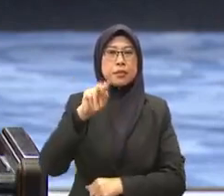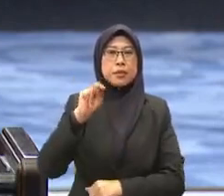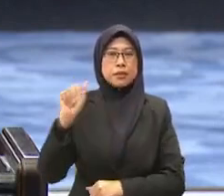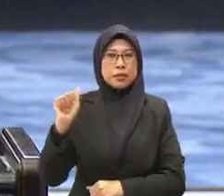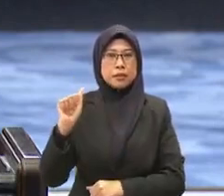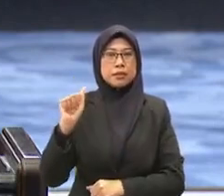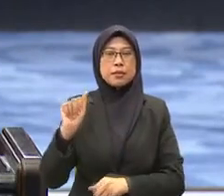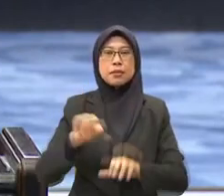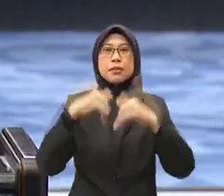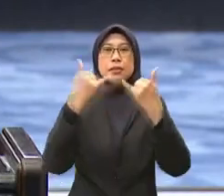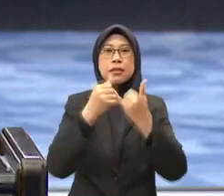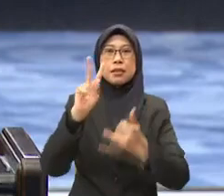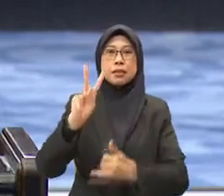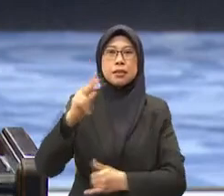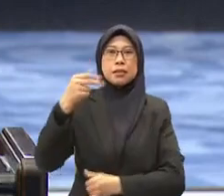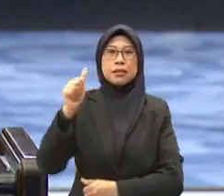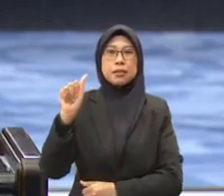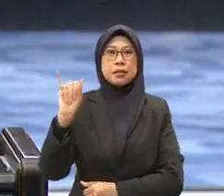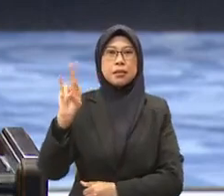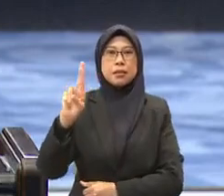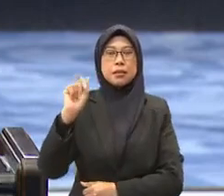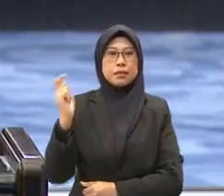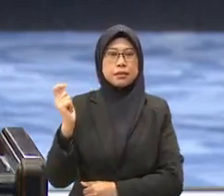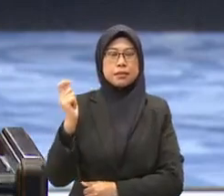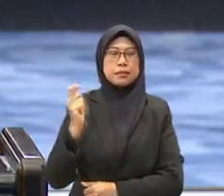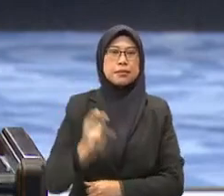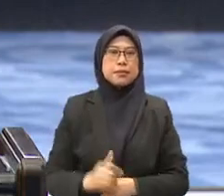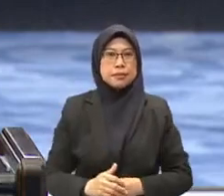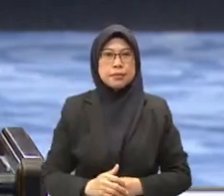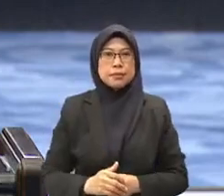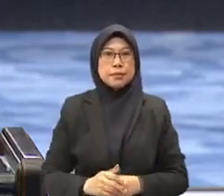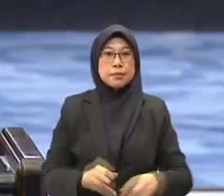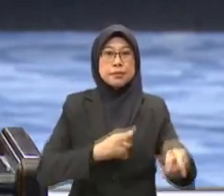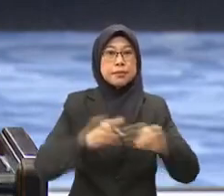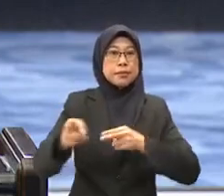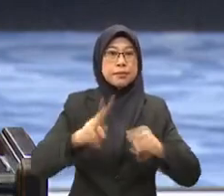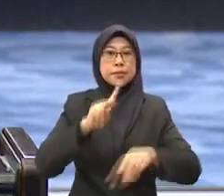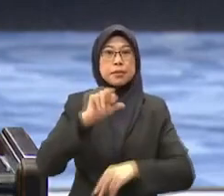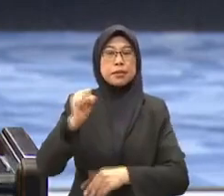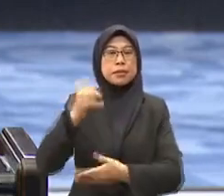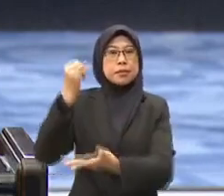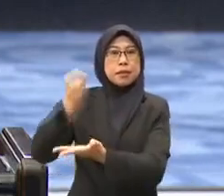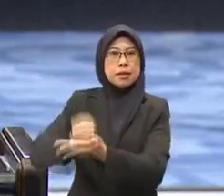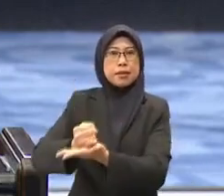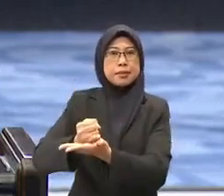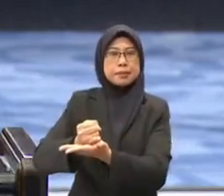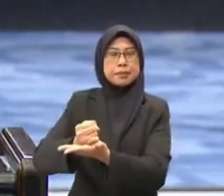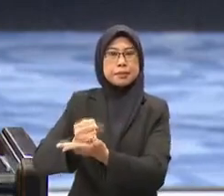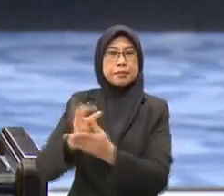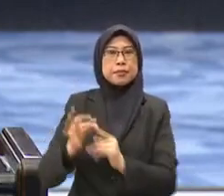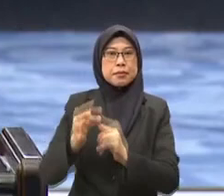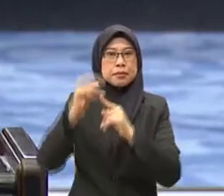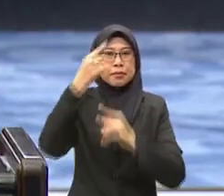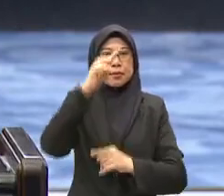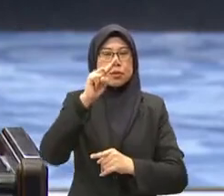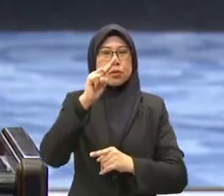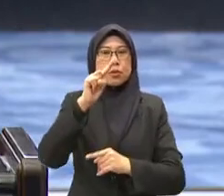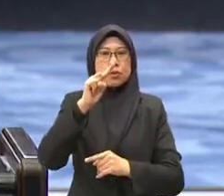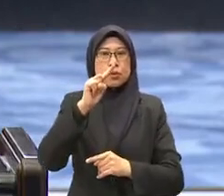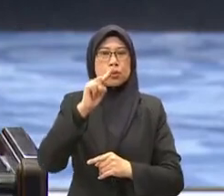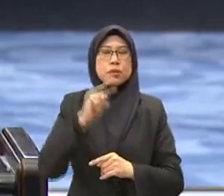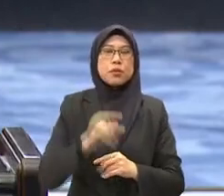kirat dengan izin charitable company mengendalikan kes-kes jenayah khususnya bagi maksud